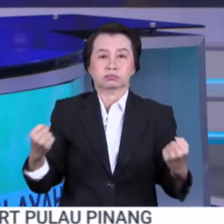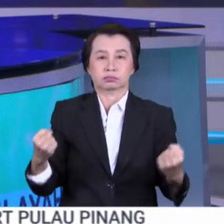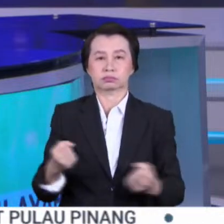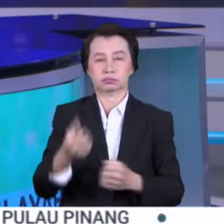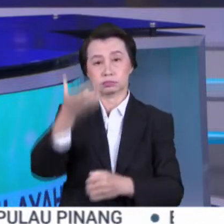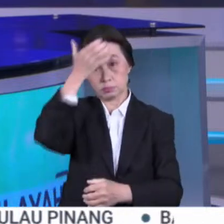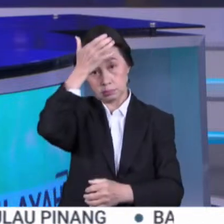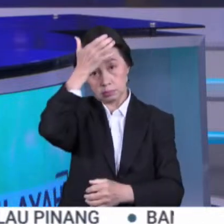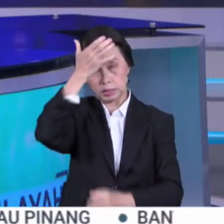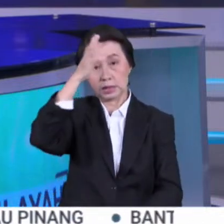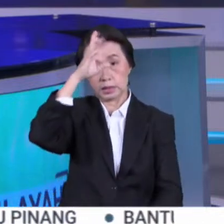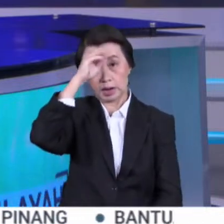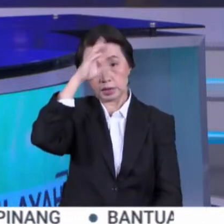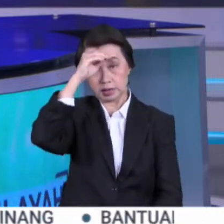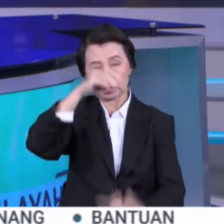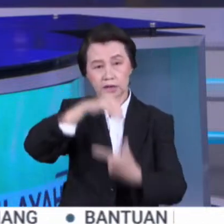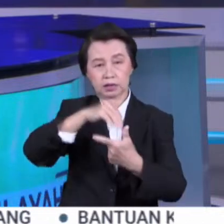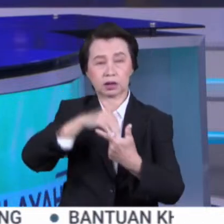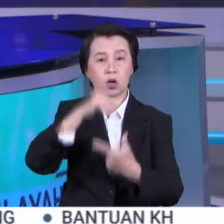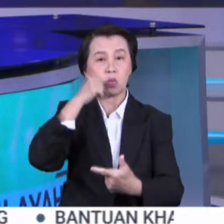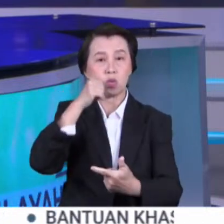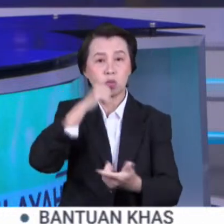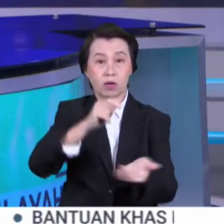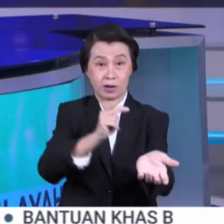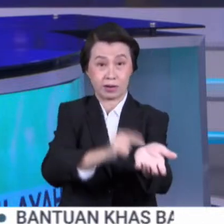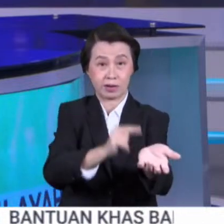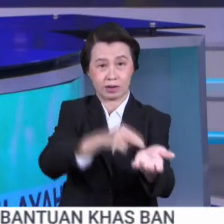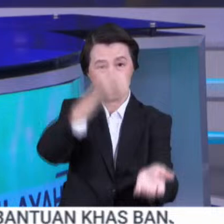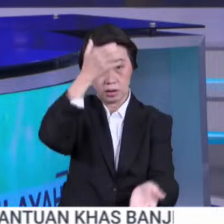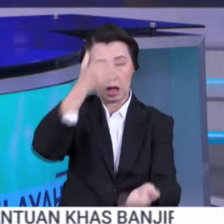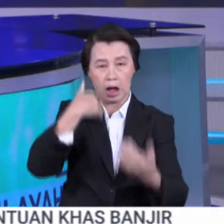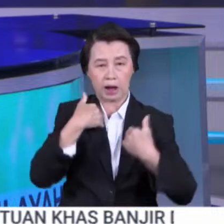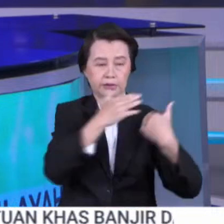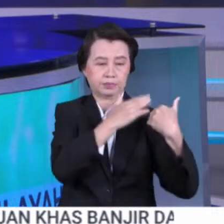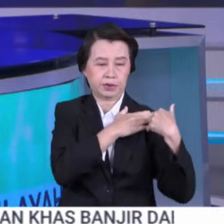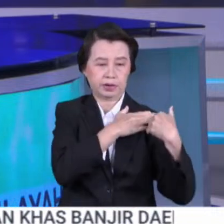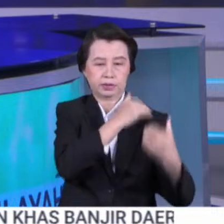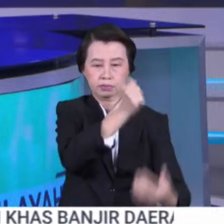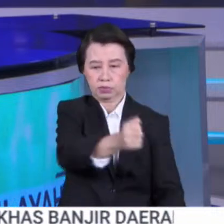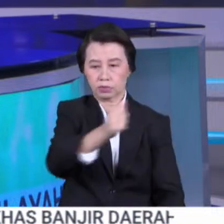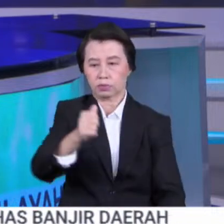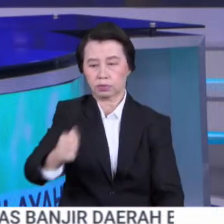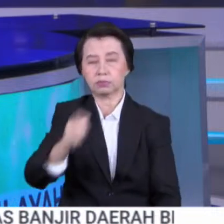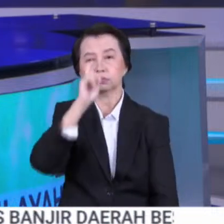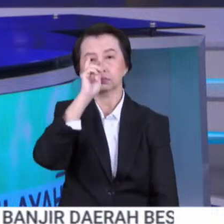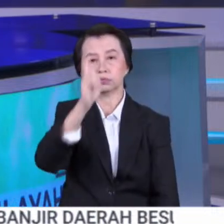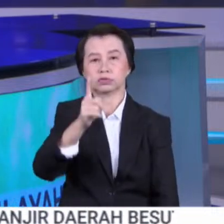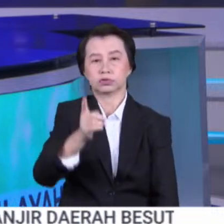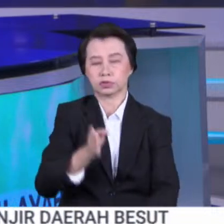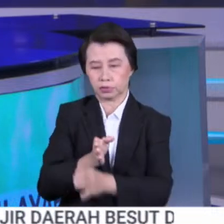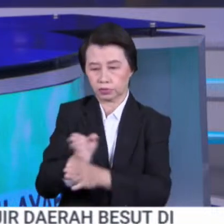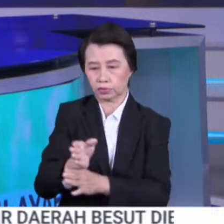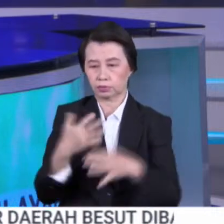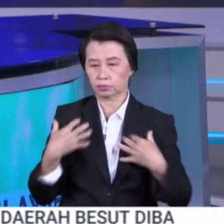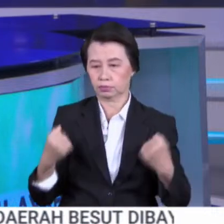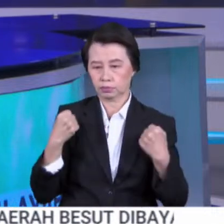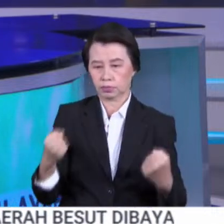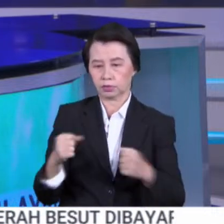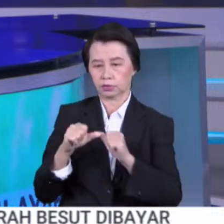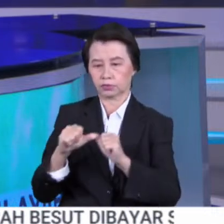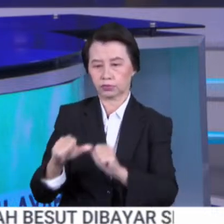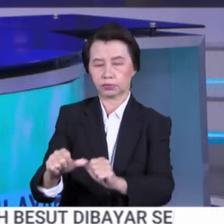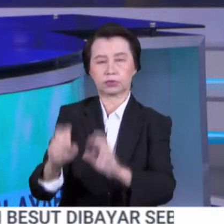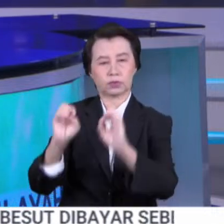Jururawat lelaki ataupun wanita masing-masing memiliki peranan tersendiri dalam memastikan sektor kesihatan terus